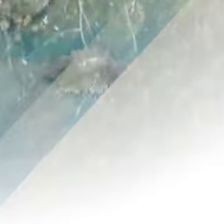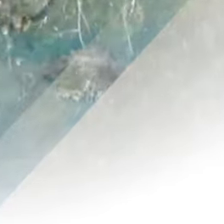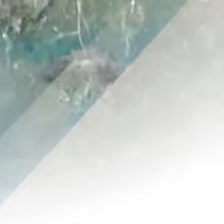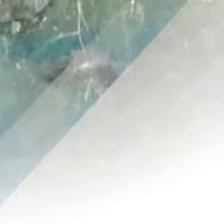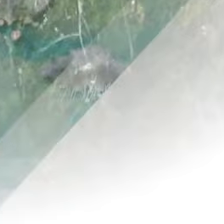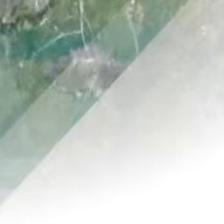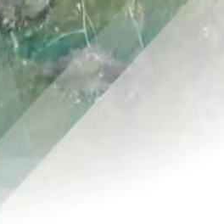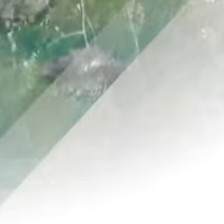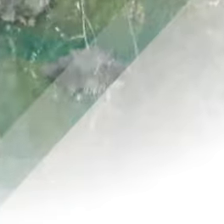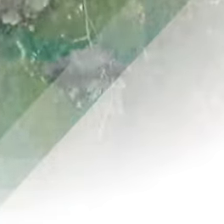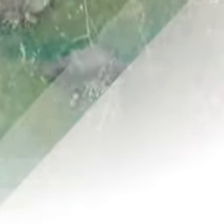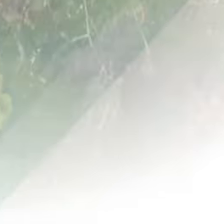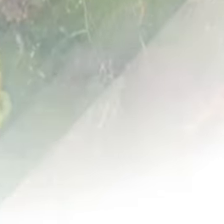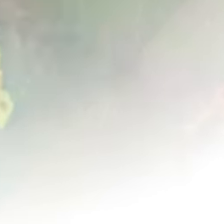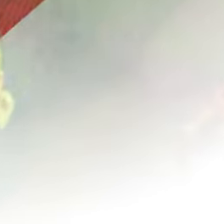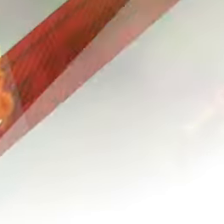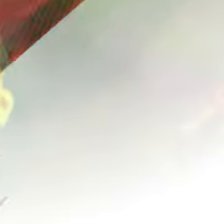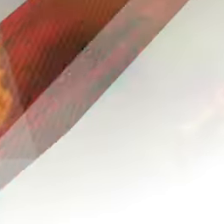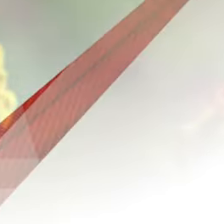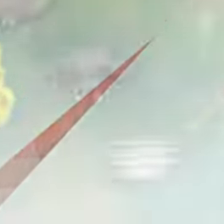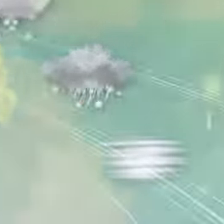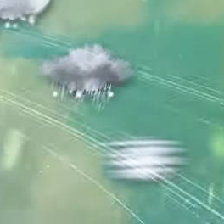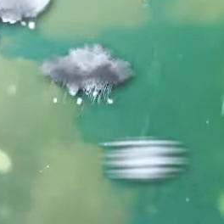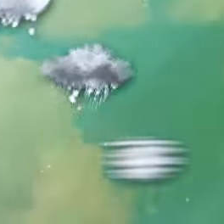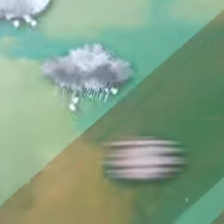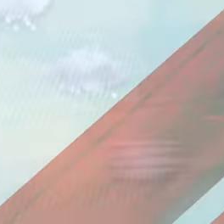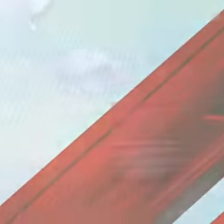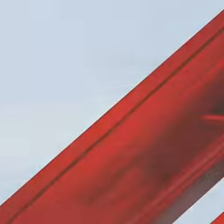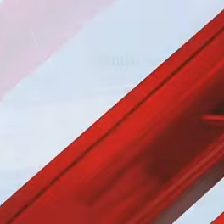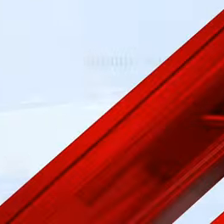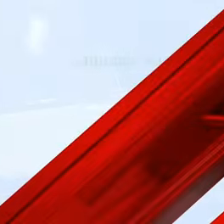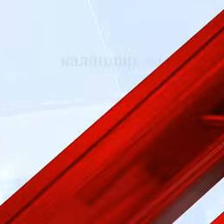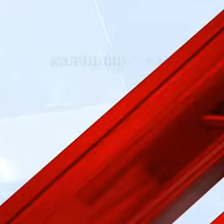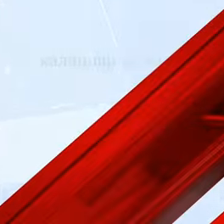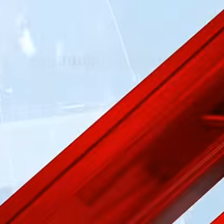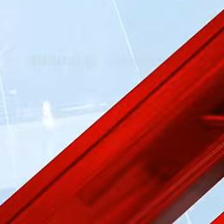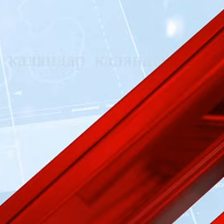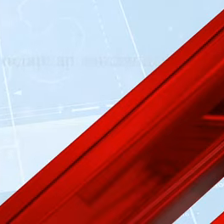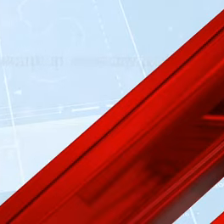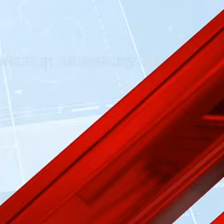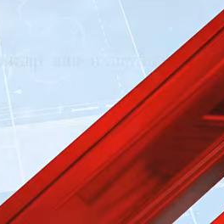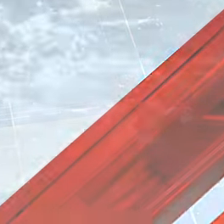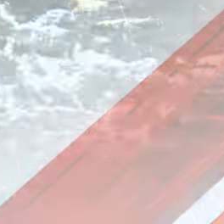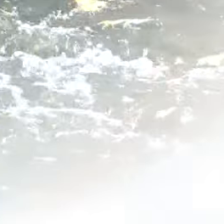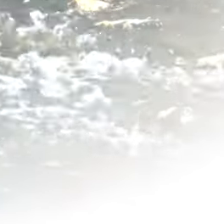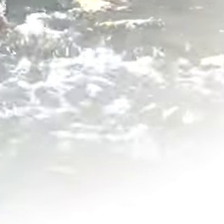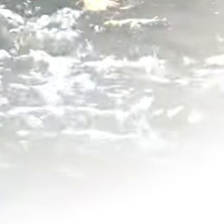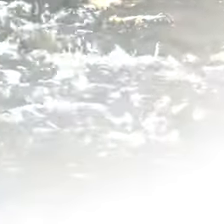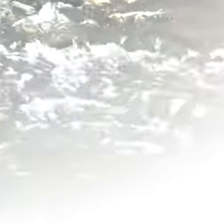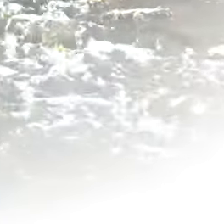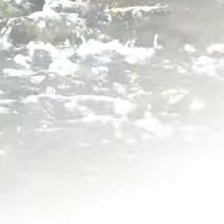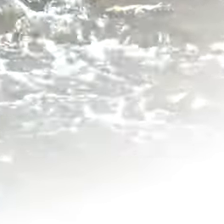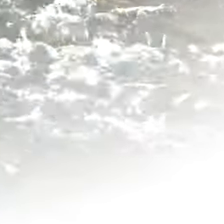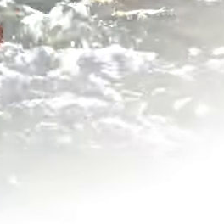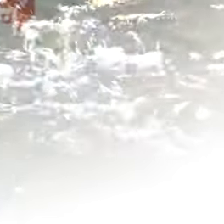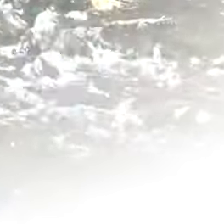дрэвах трымаюцца, недарод наперадзе чакае.